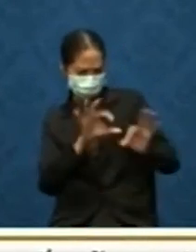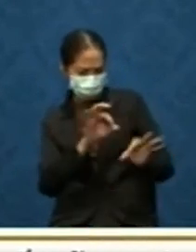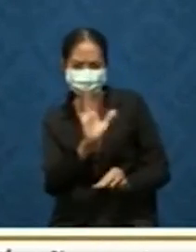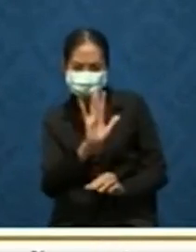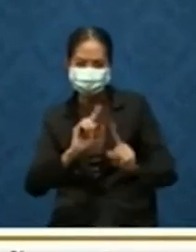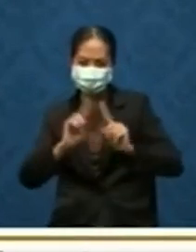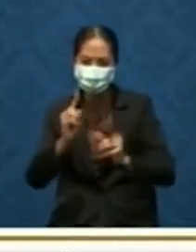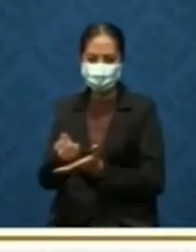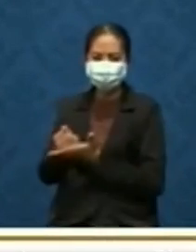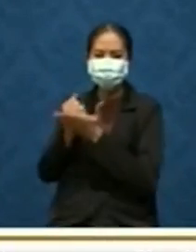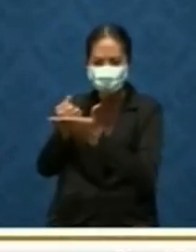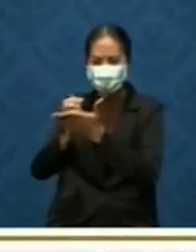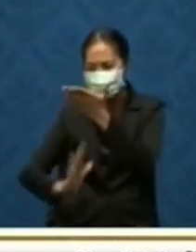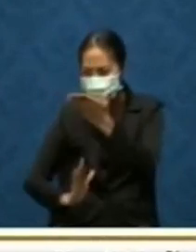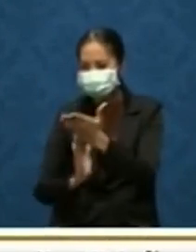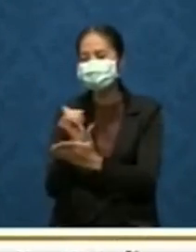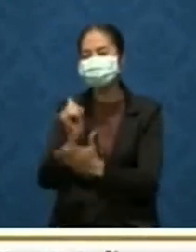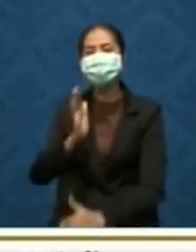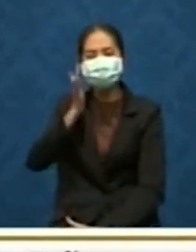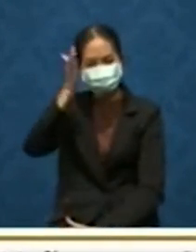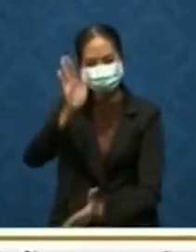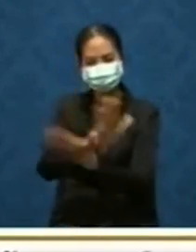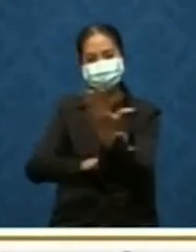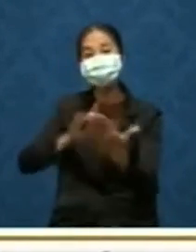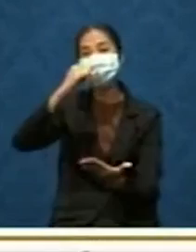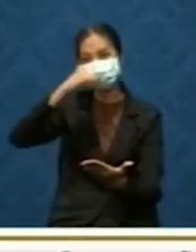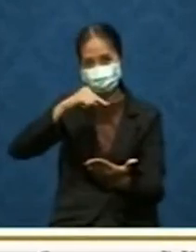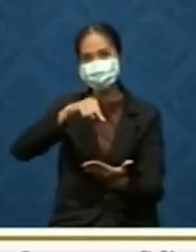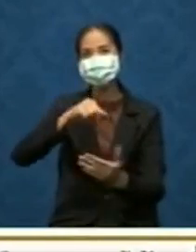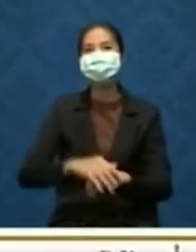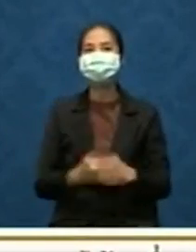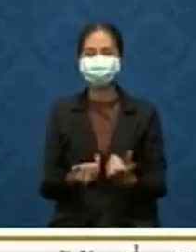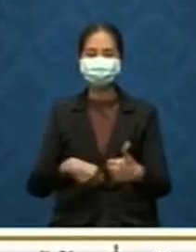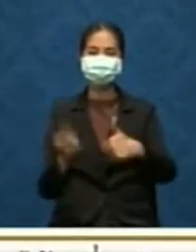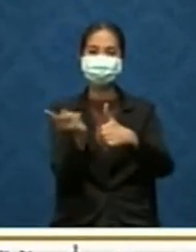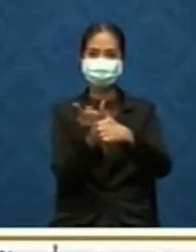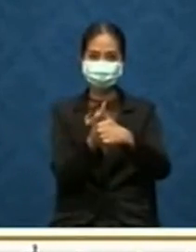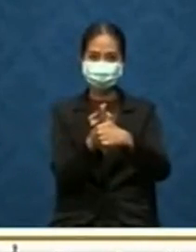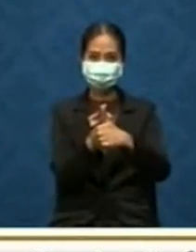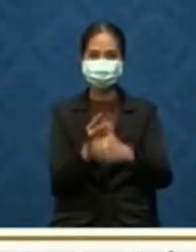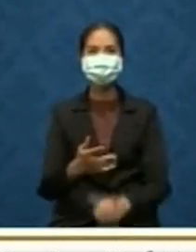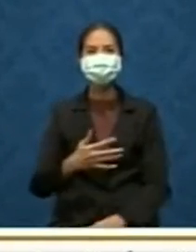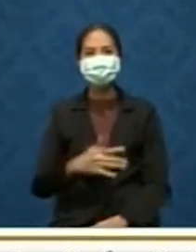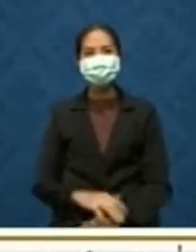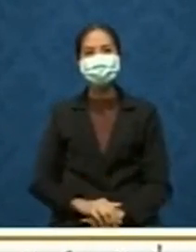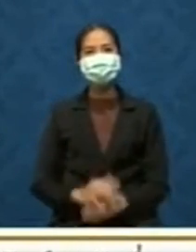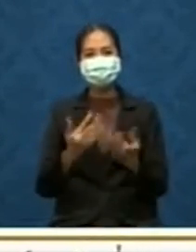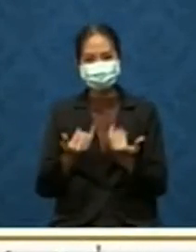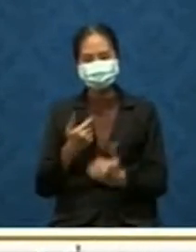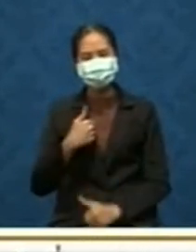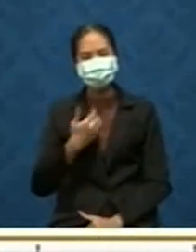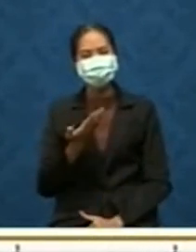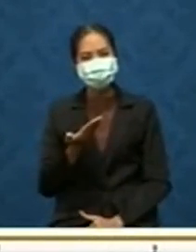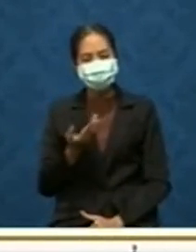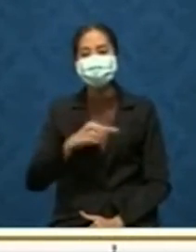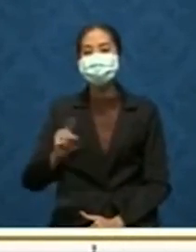แต่เป็นทางรอดเดียวของอนาคตของประเทศนี้สำหรับประเด็นที่ 1ครับผมอยากจะใช้เวลาในตอนนี้ในการโน้มน้าว